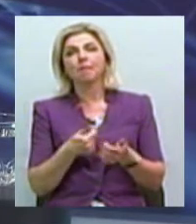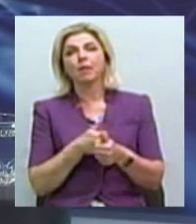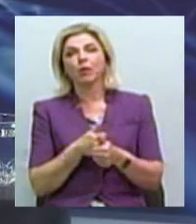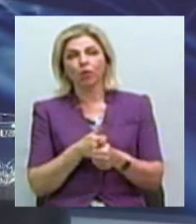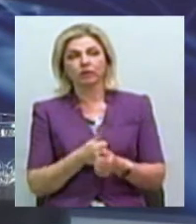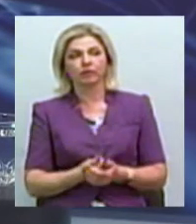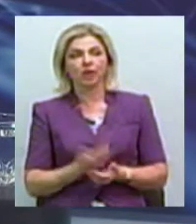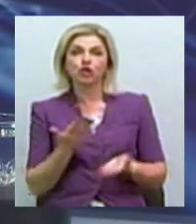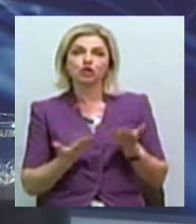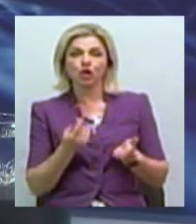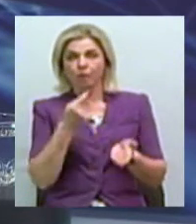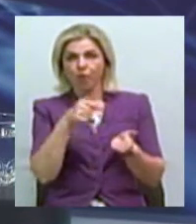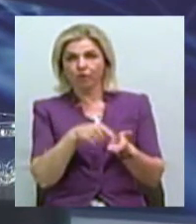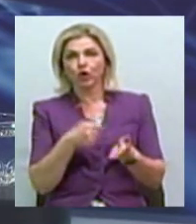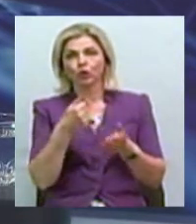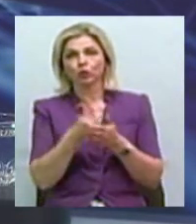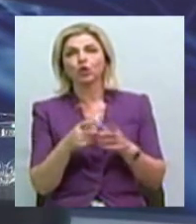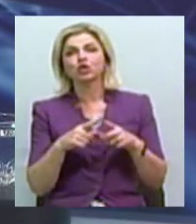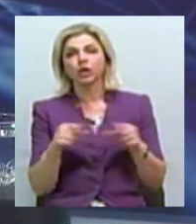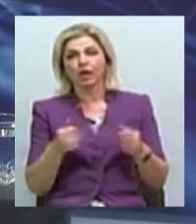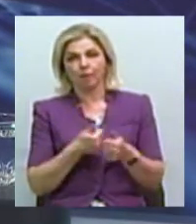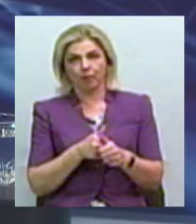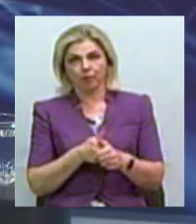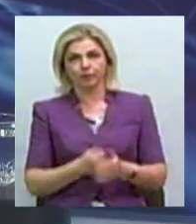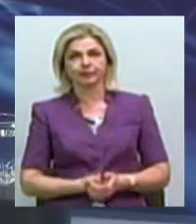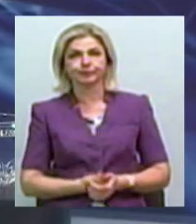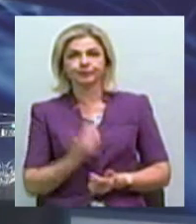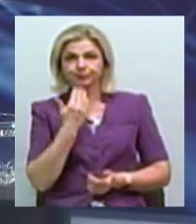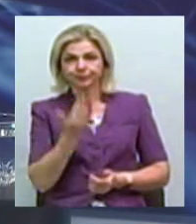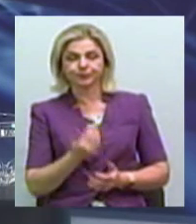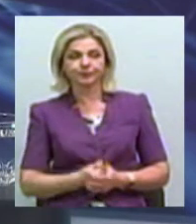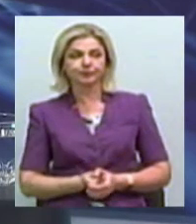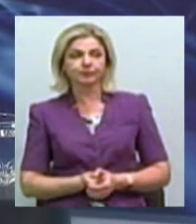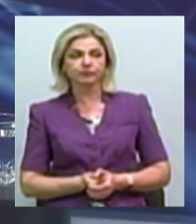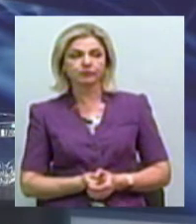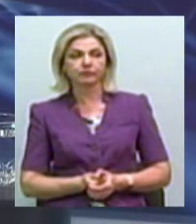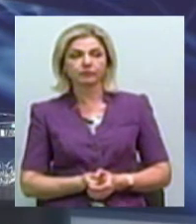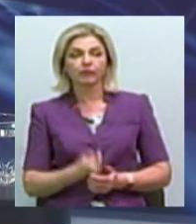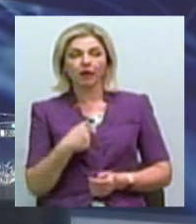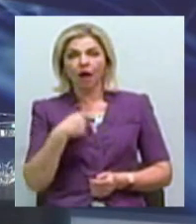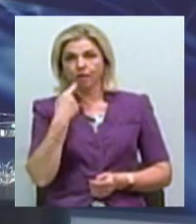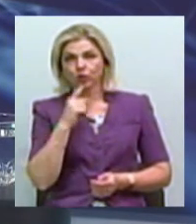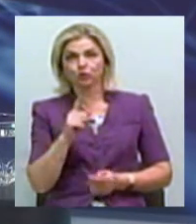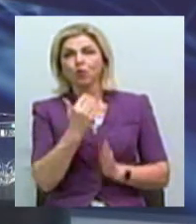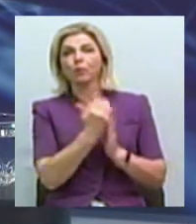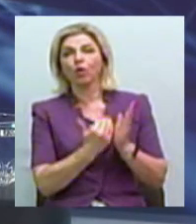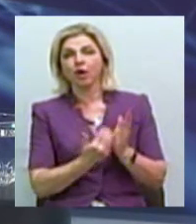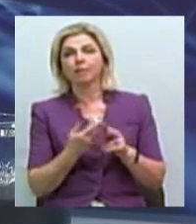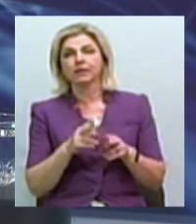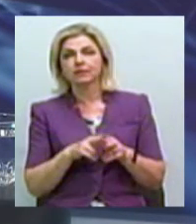так. А чи потраплять вони до шкільних бібліотек? Справа в тому, що, знову ж таки, я вже сказала, що програма ця